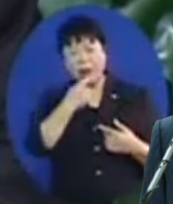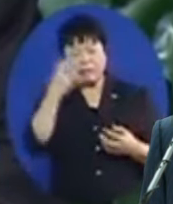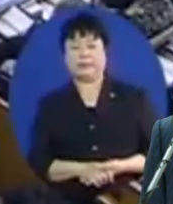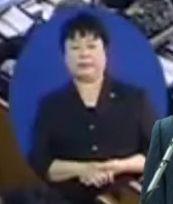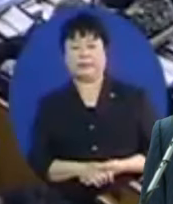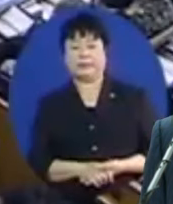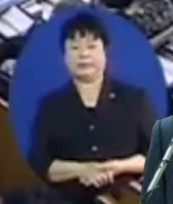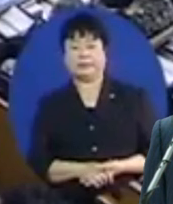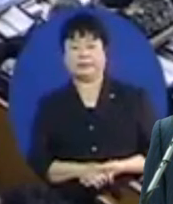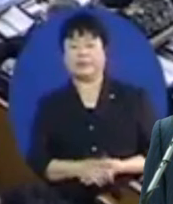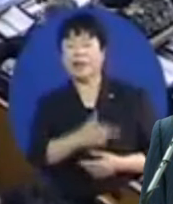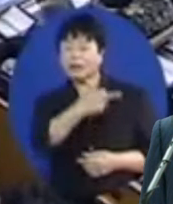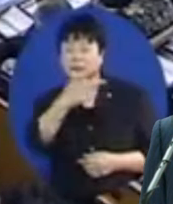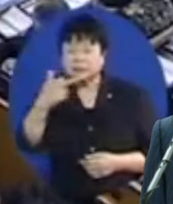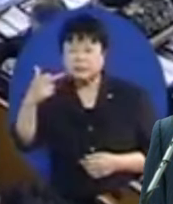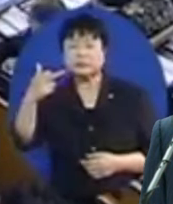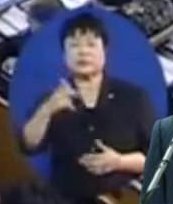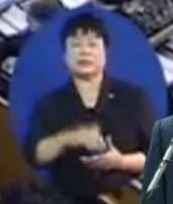할켜지고 크게